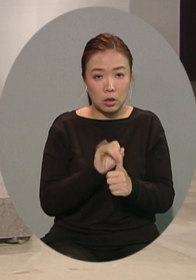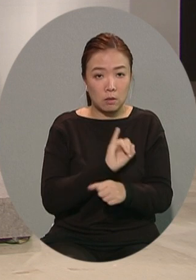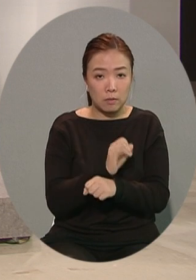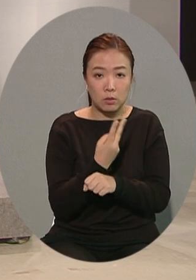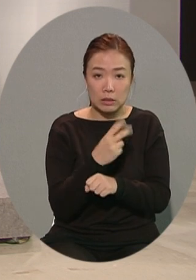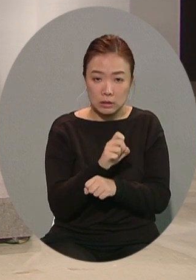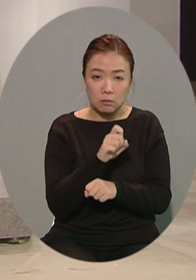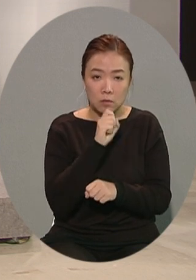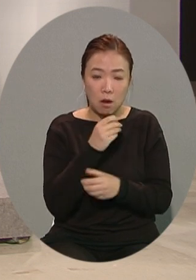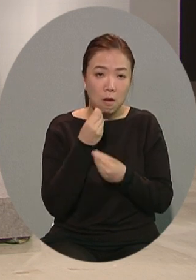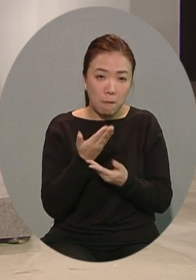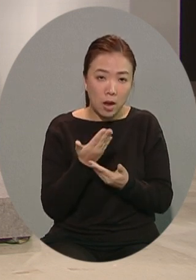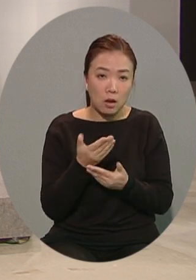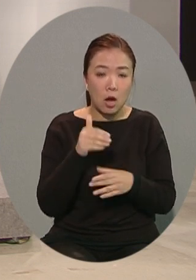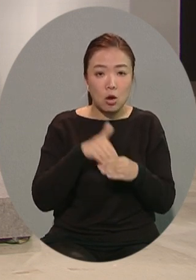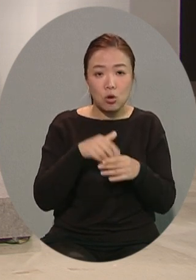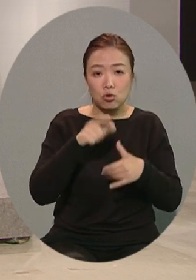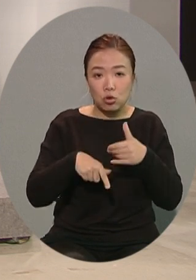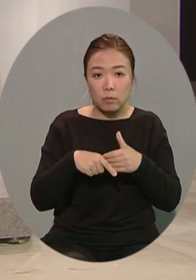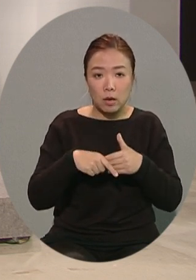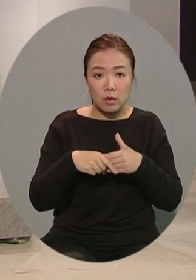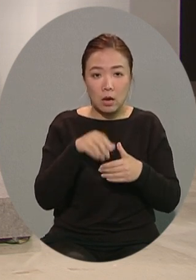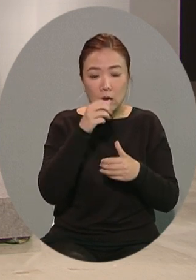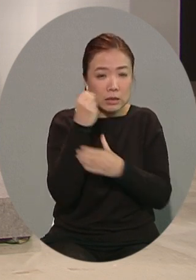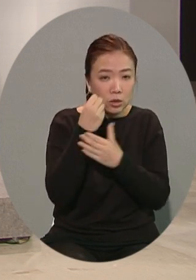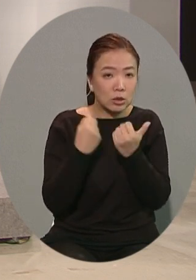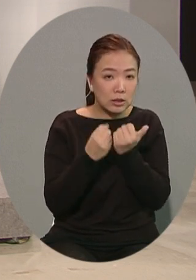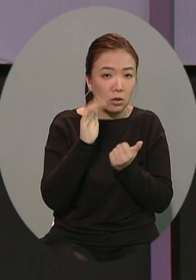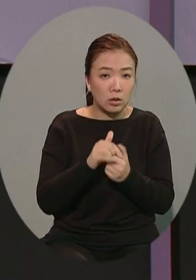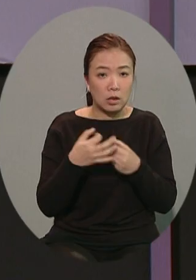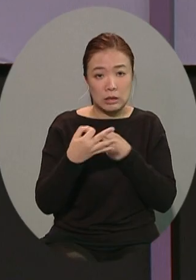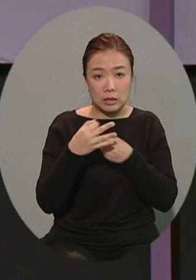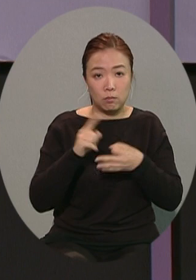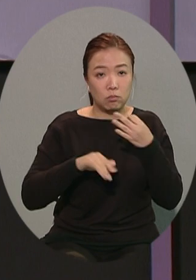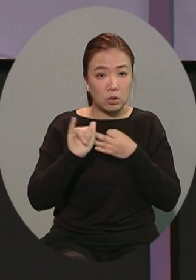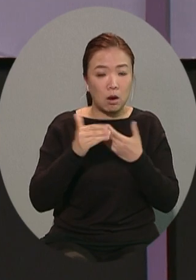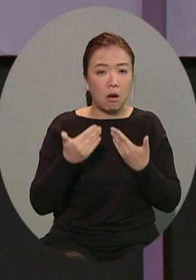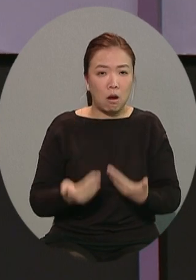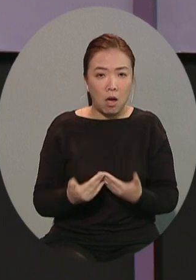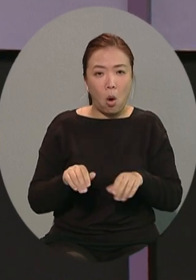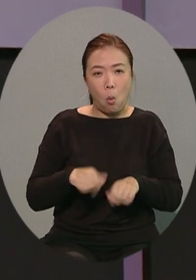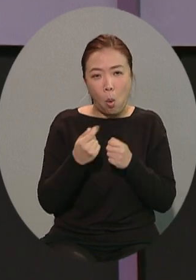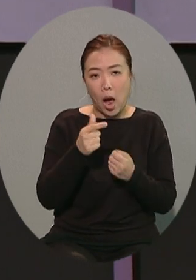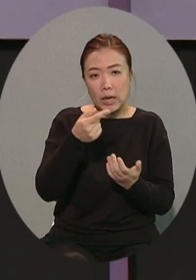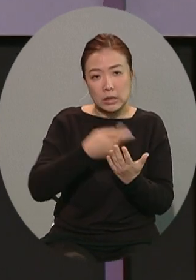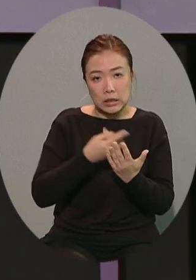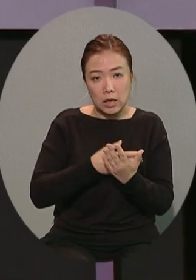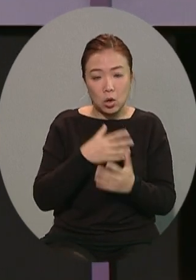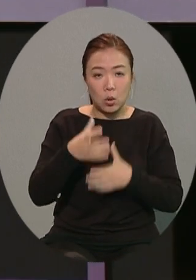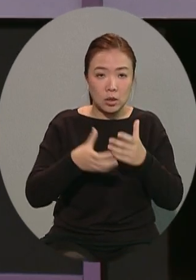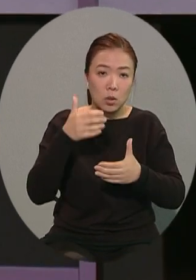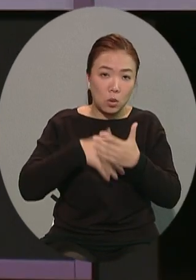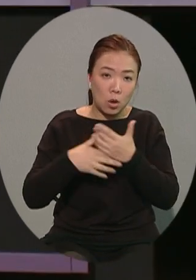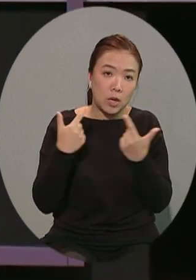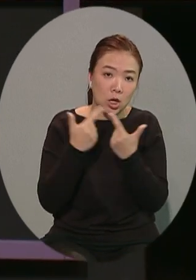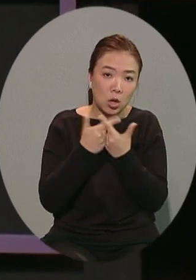可以同你嘅選民拉票啦。三號周嘉誠， 喺呢一個咁腐敗嘅制度底下，議會內抗爭係